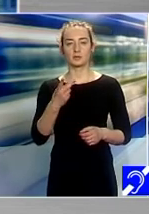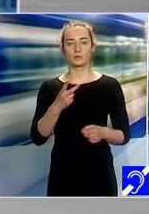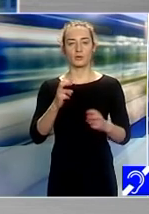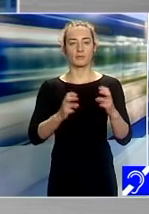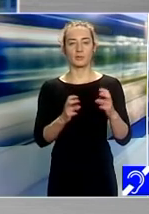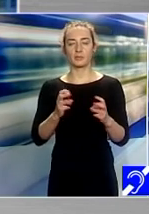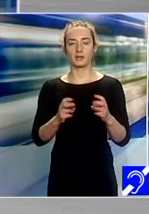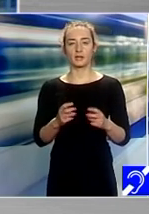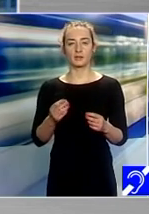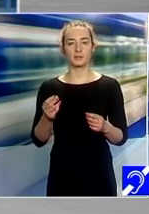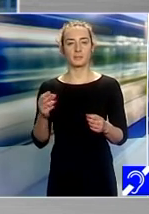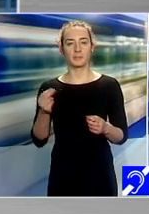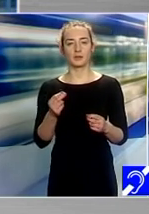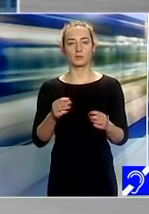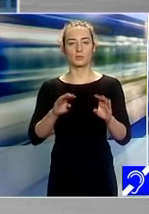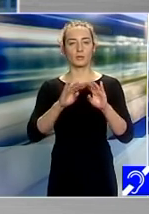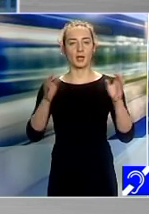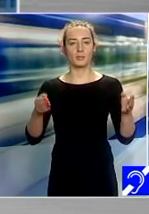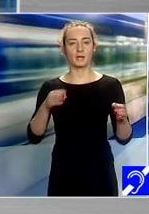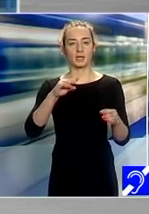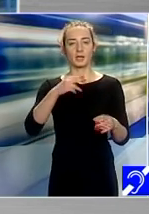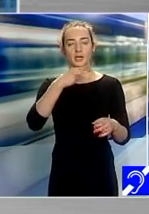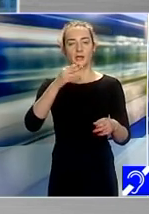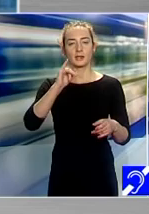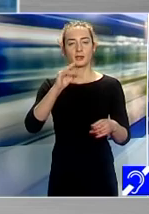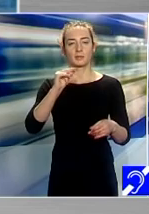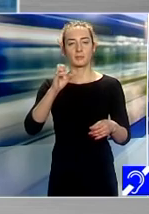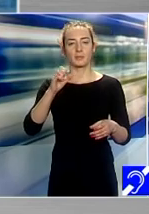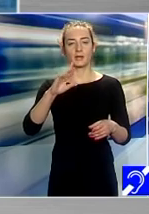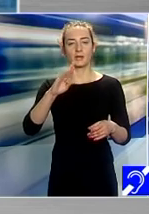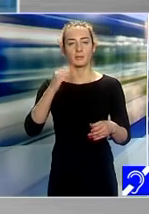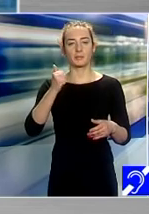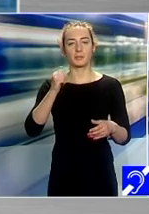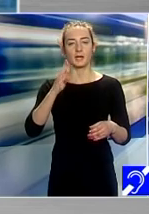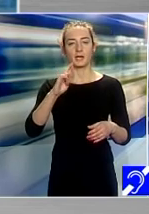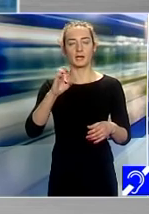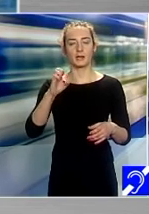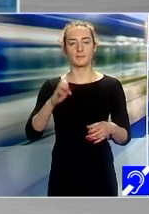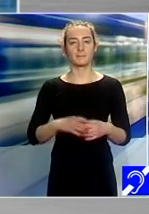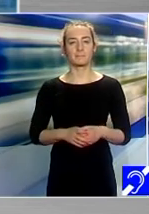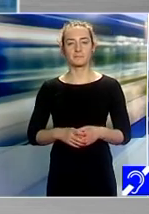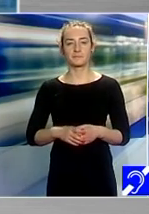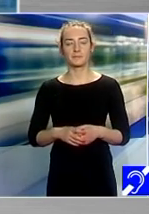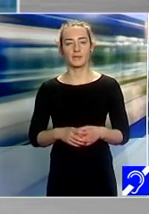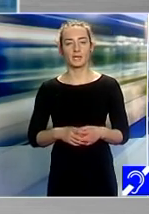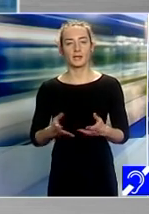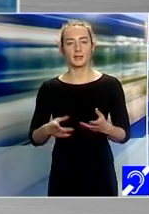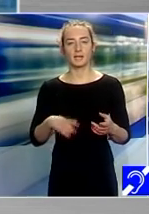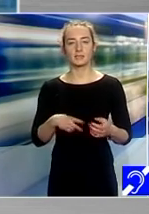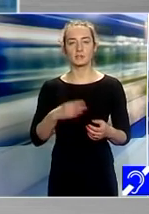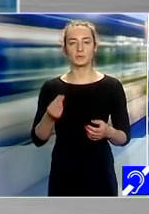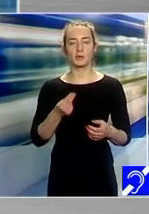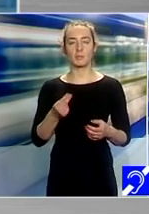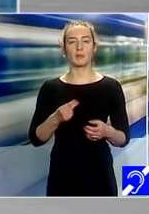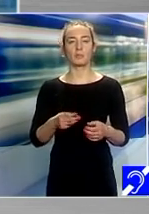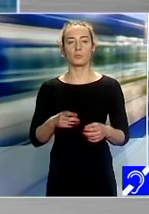aceste camere hiperbare. Sigur că sunt în competiție, dar se pare că cei cu care am fost noi în contact sunt cei mai buni conform rezultatelor